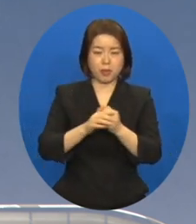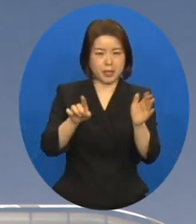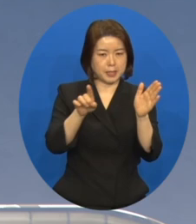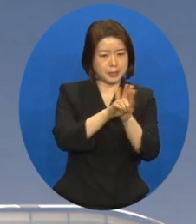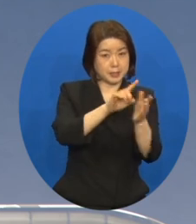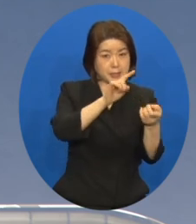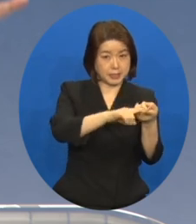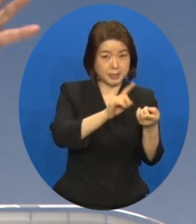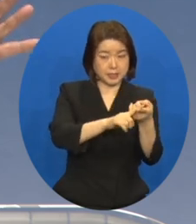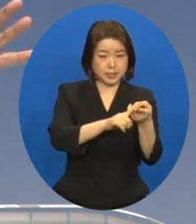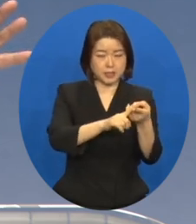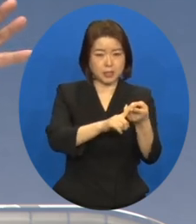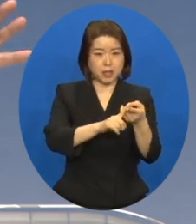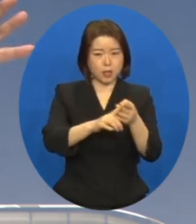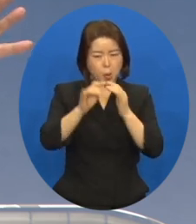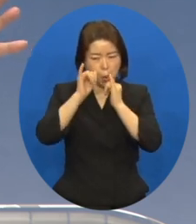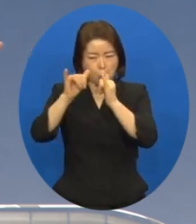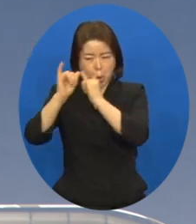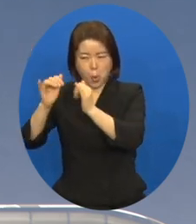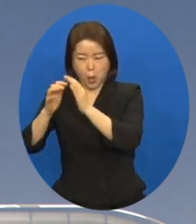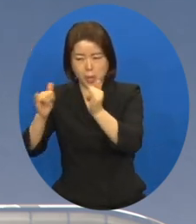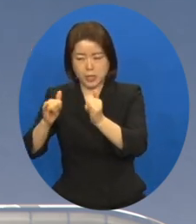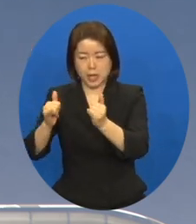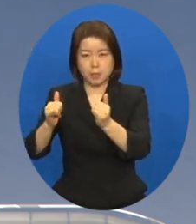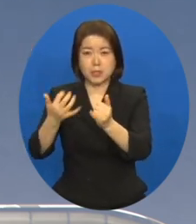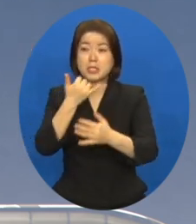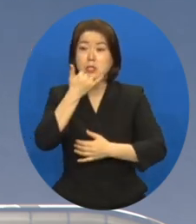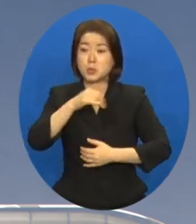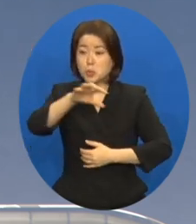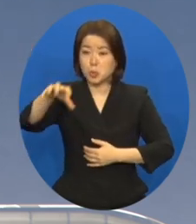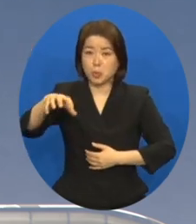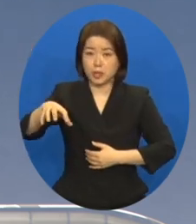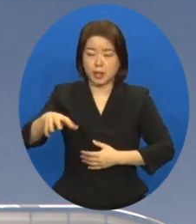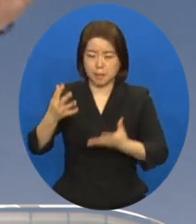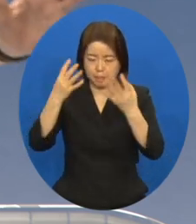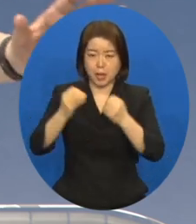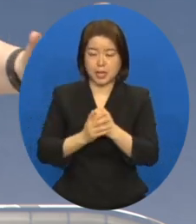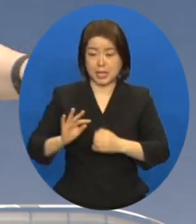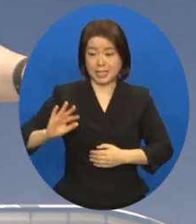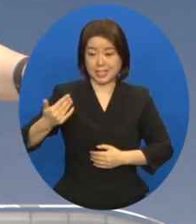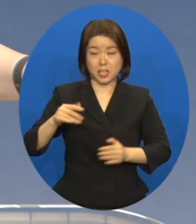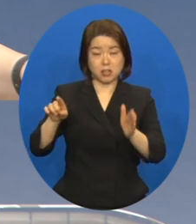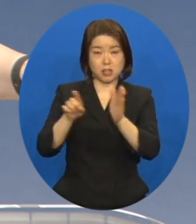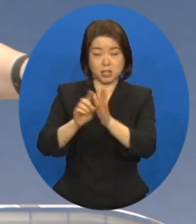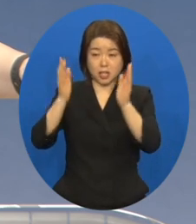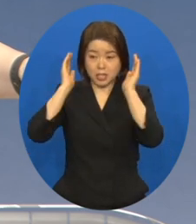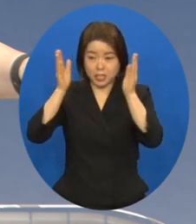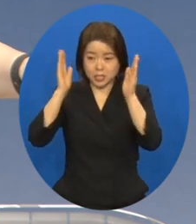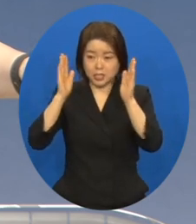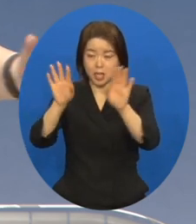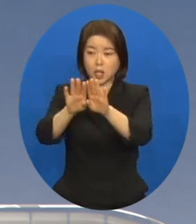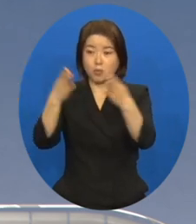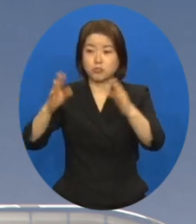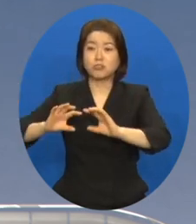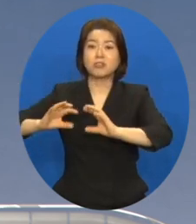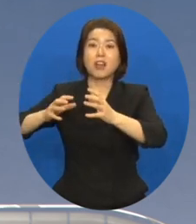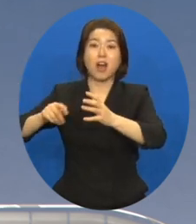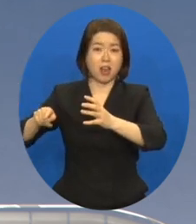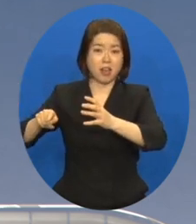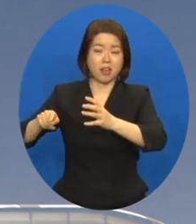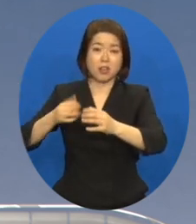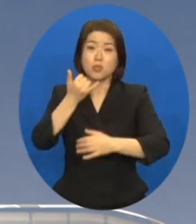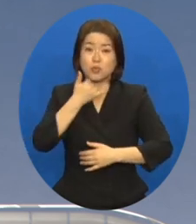아주 대가들이 많이 독일 현대신학의 문을 연 나라죠.